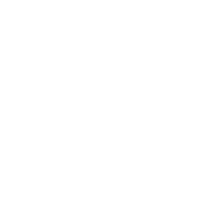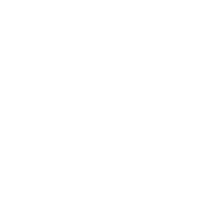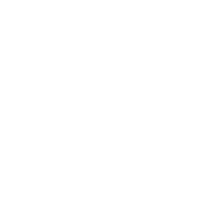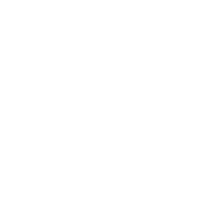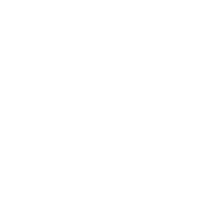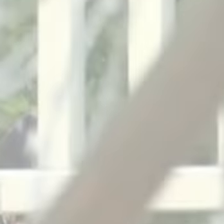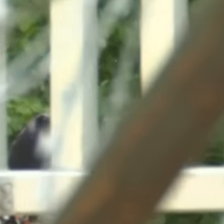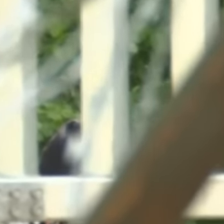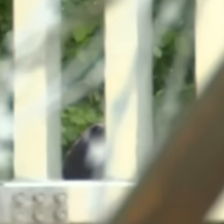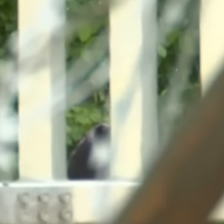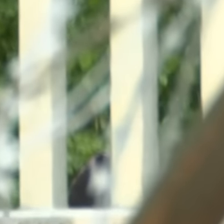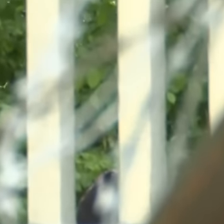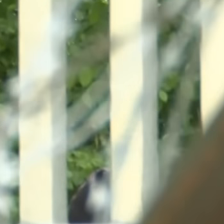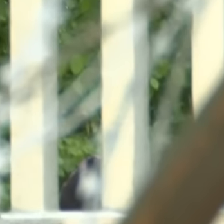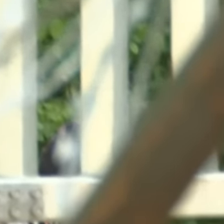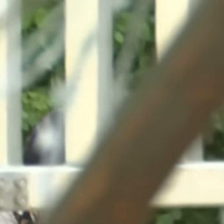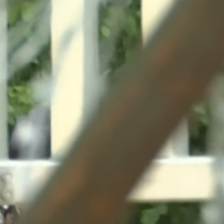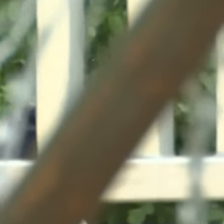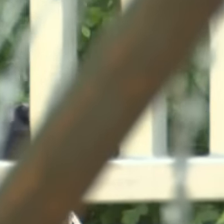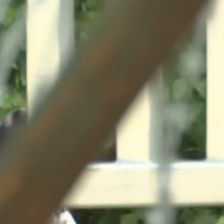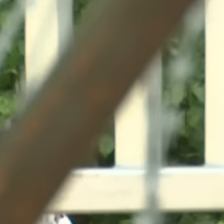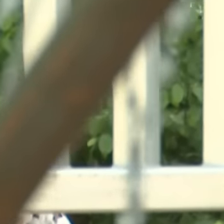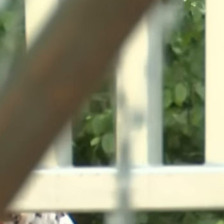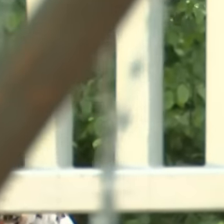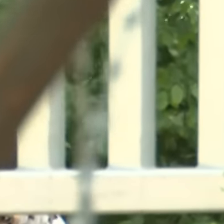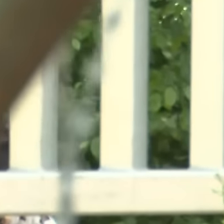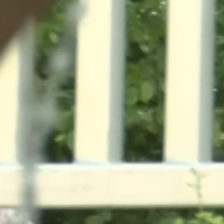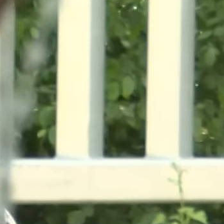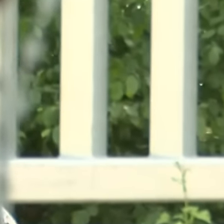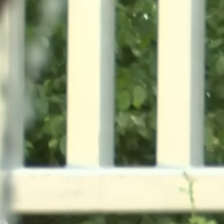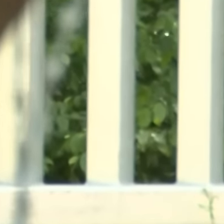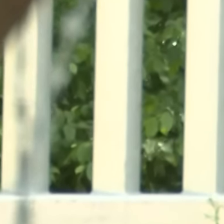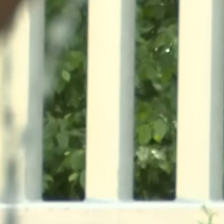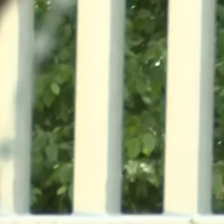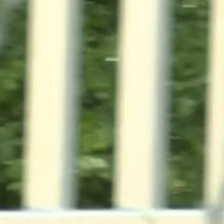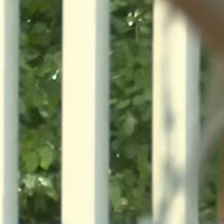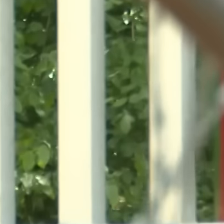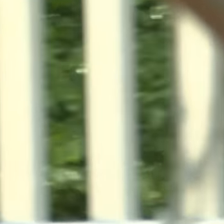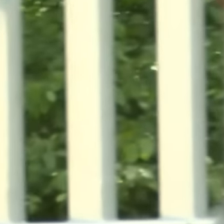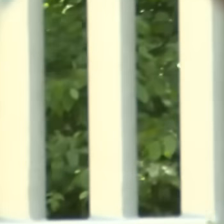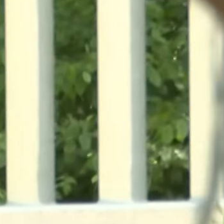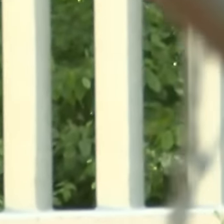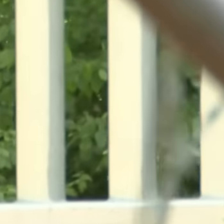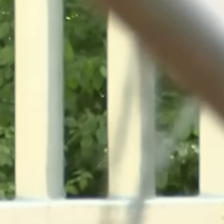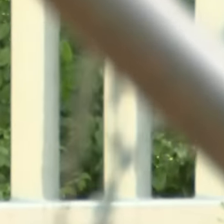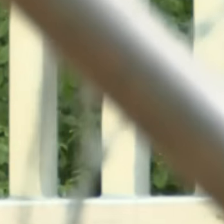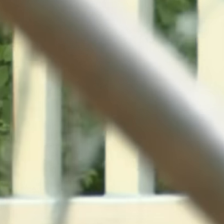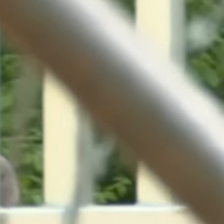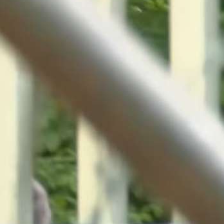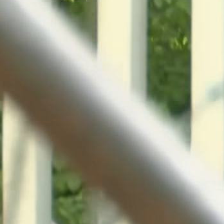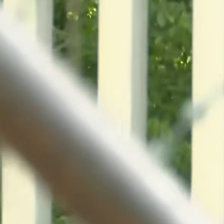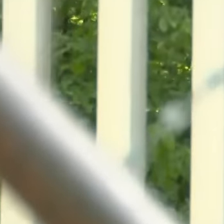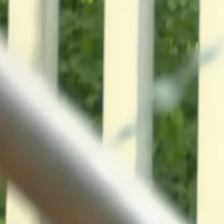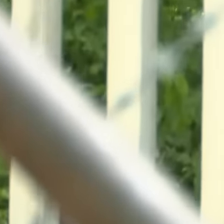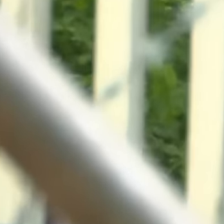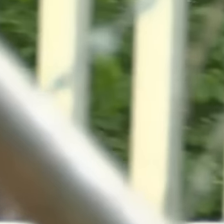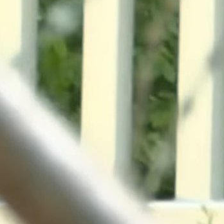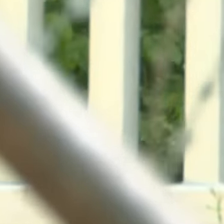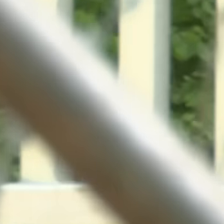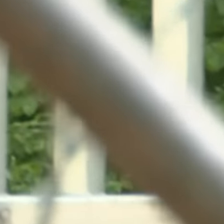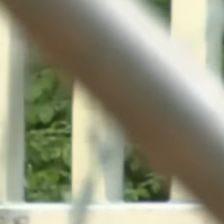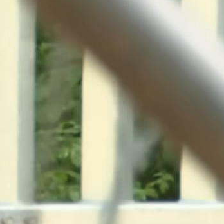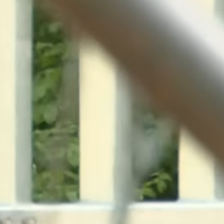było wiadomo i nie poinformowano od razu. Oni próbują za wszelką cenę, chcieli to przed wyborami ukryć. Prawdopodobnie, no ja nie chcę spekulować,